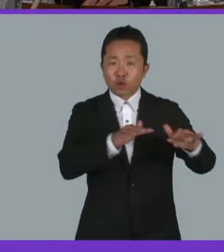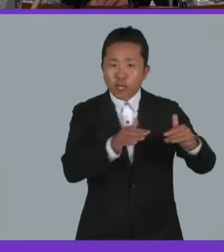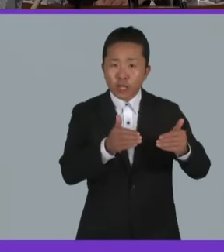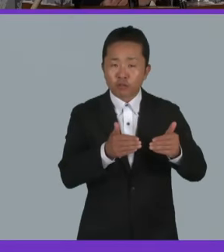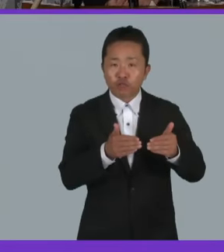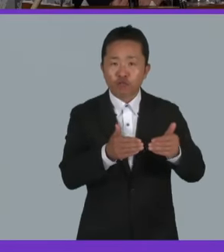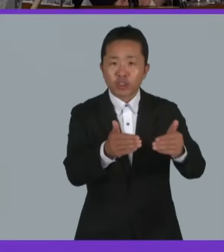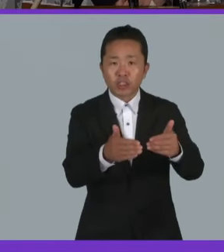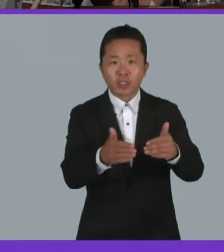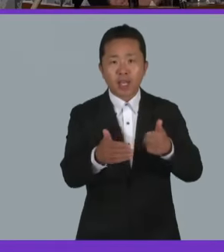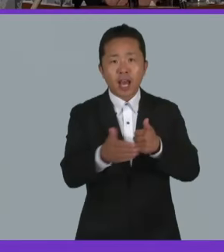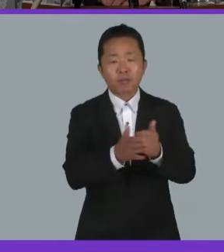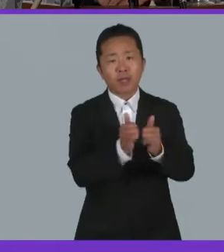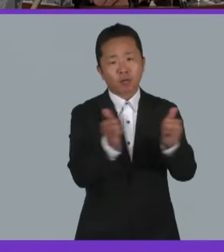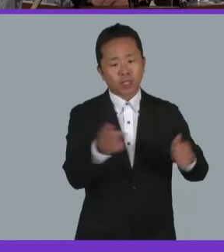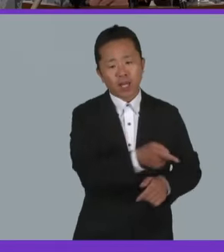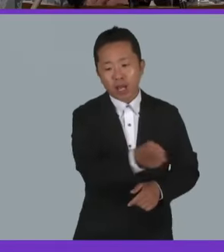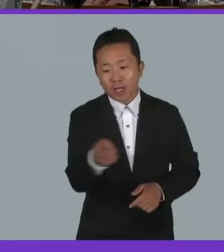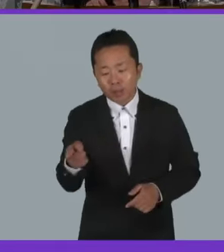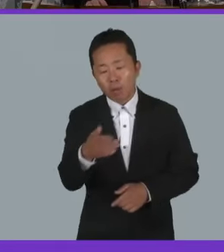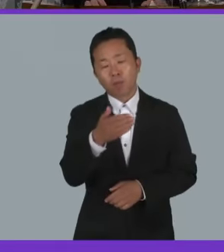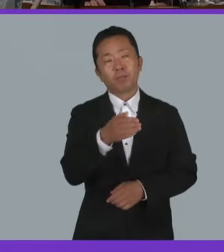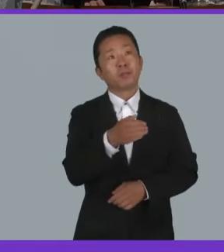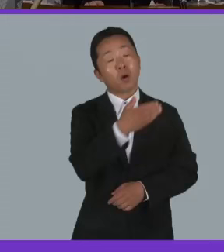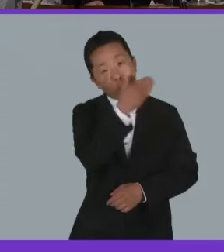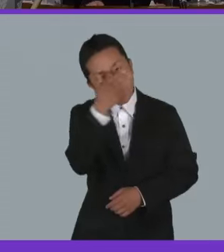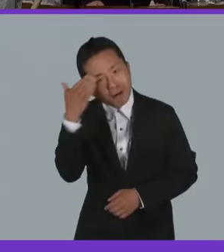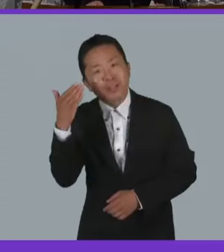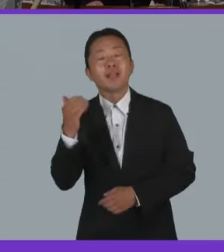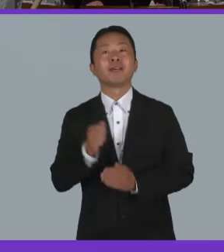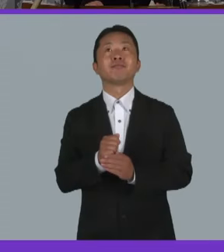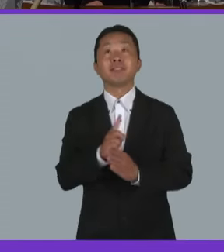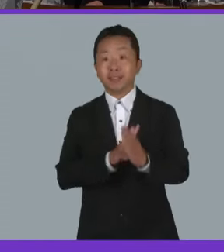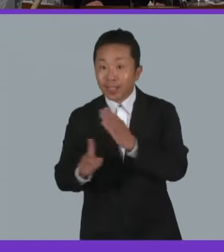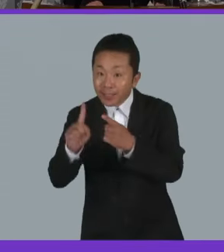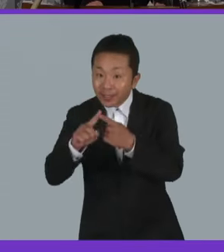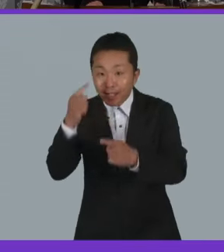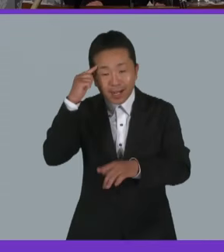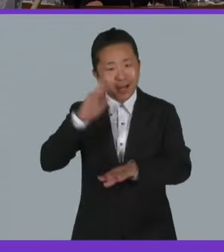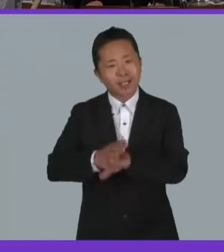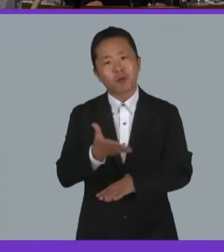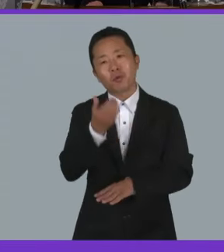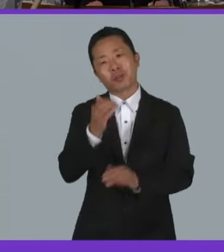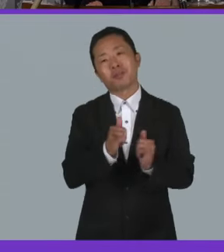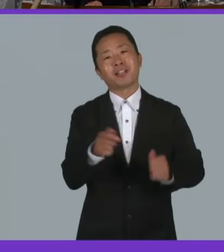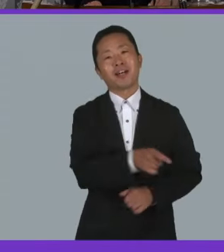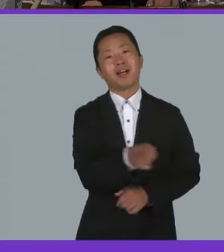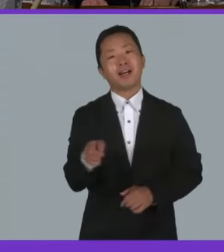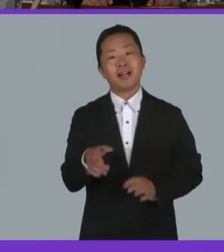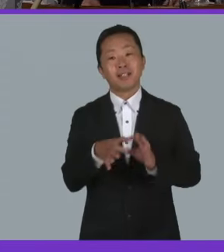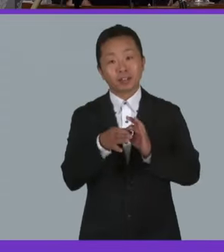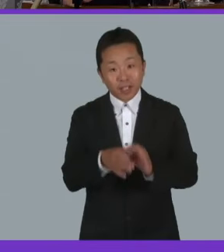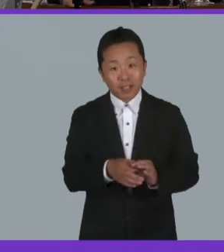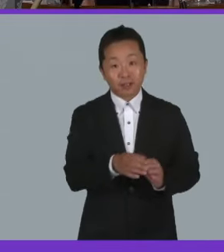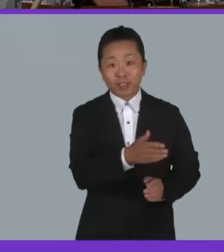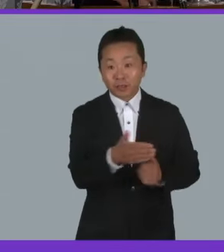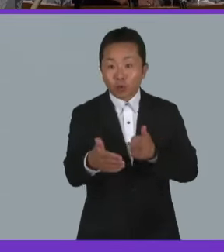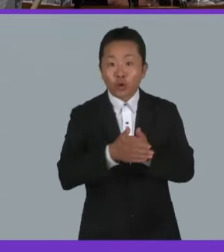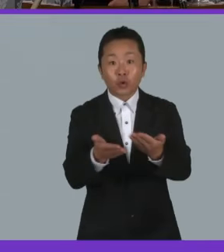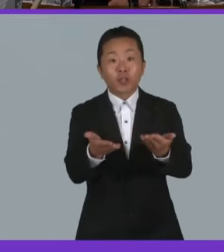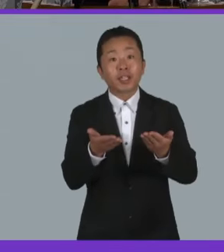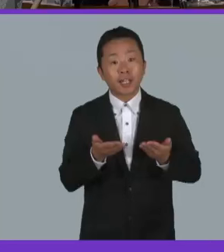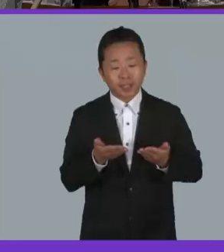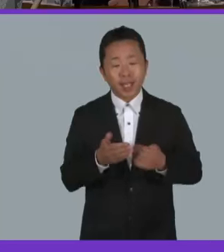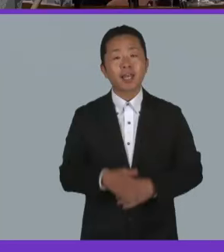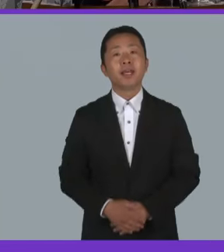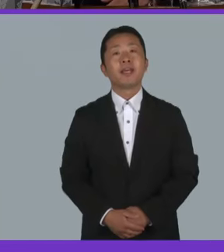に若くて、先進的なお考えをお持ちなので、この方々にもご協力をいただいてですね、なんとかこ